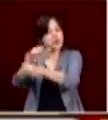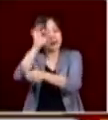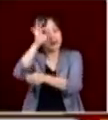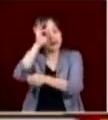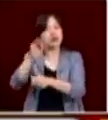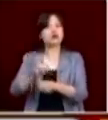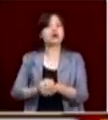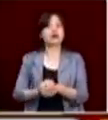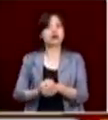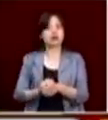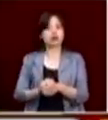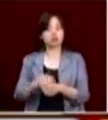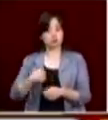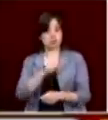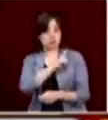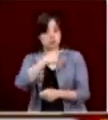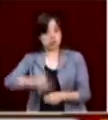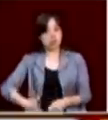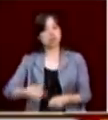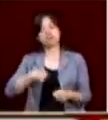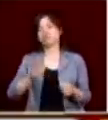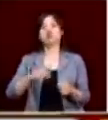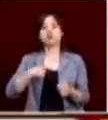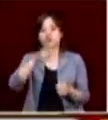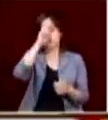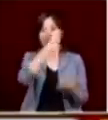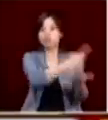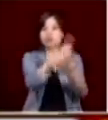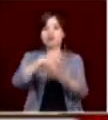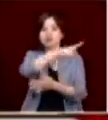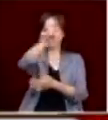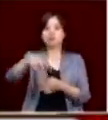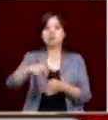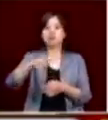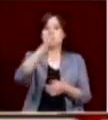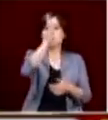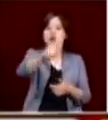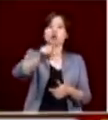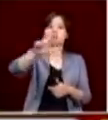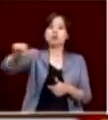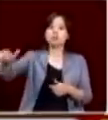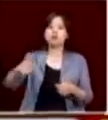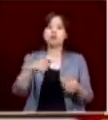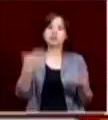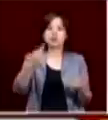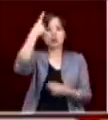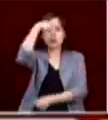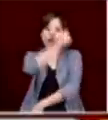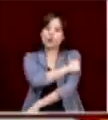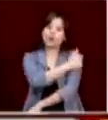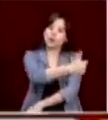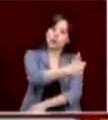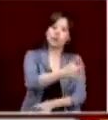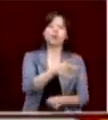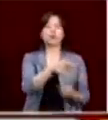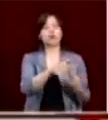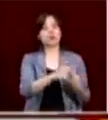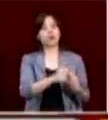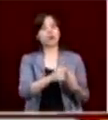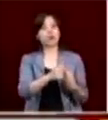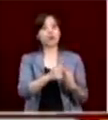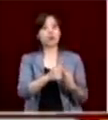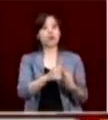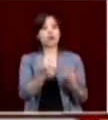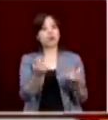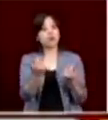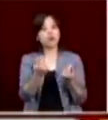好来。我不止我家己安尼做嘛，我嘛发动讲党来大路哦，就讲高信息啦，就讲这